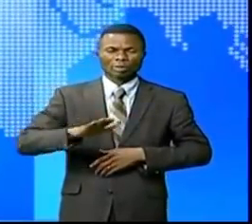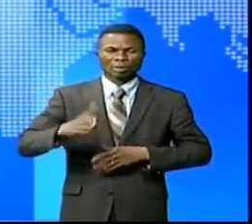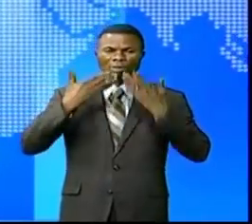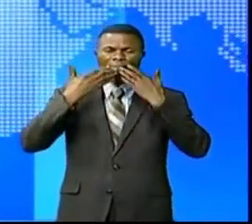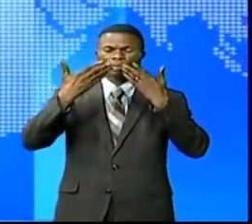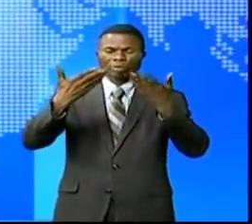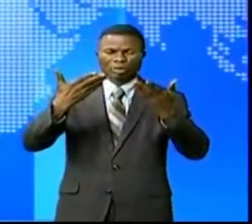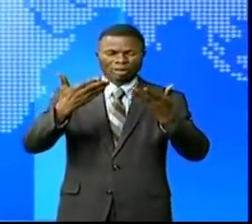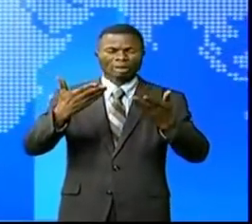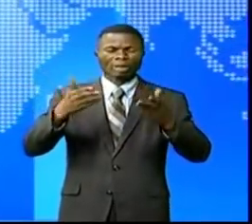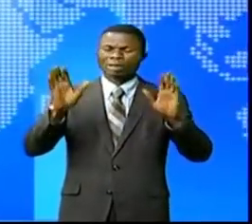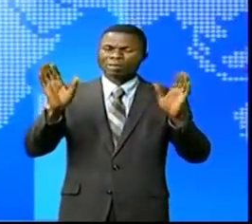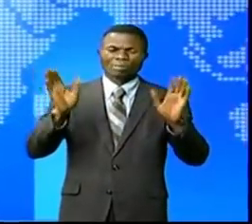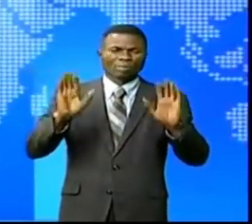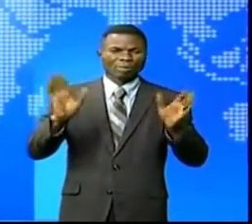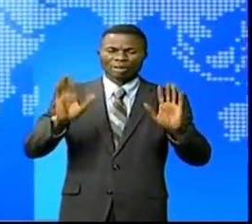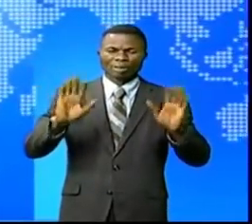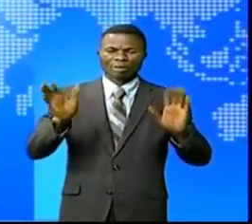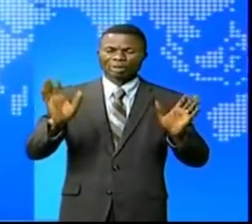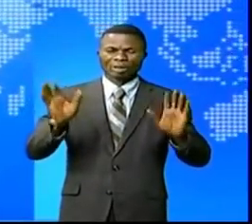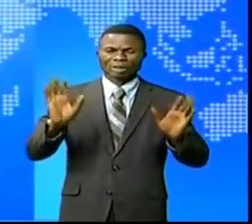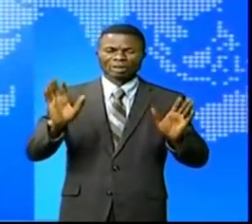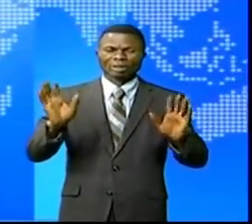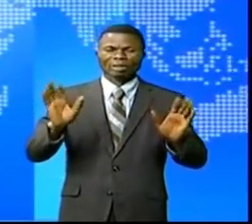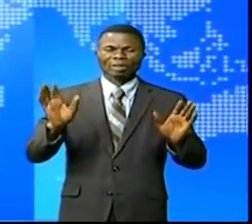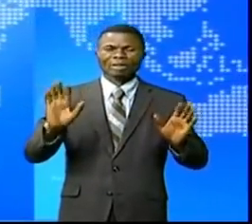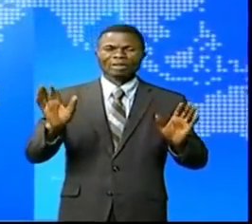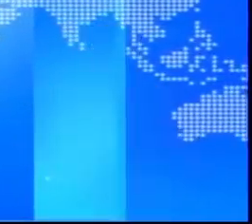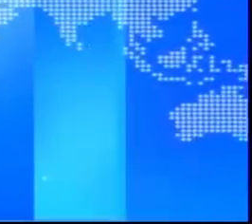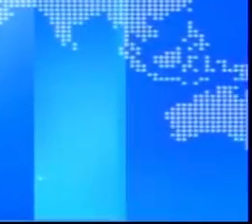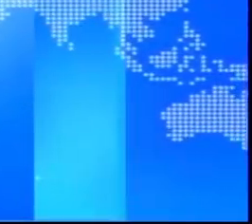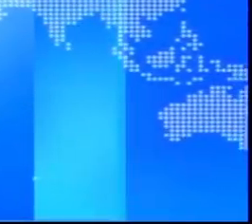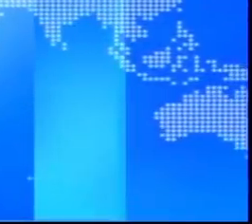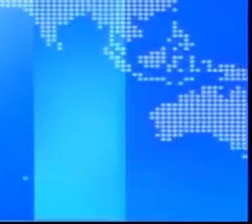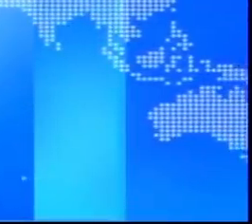journal. Moi, je vous retrouve demain avec le même plaisir. Au revoir.